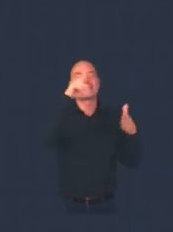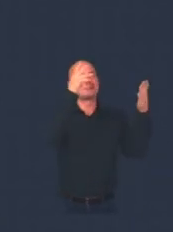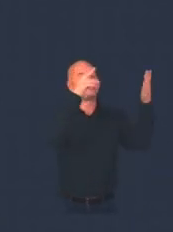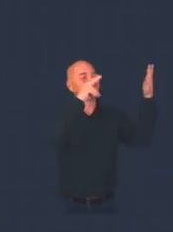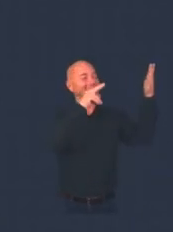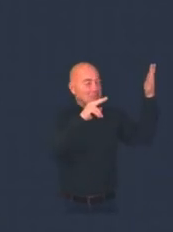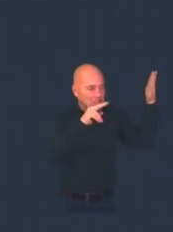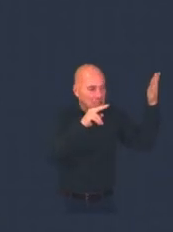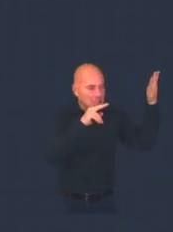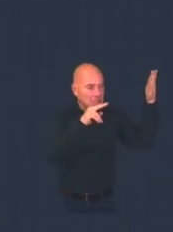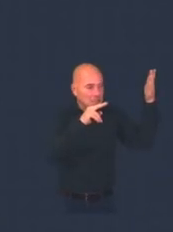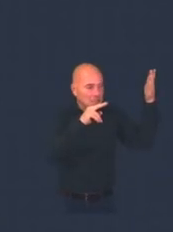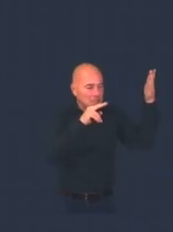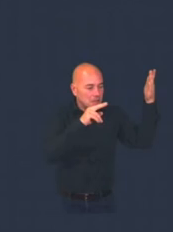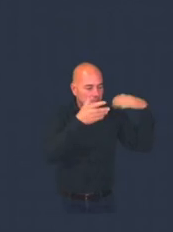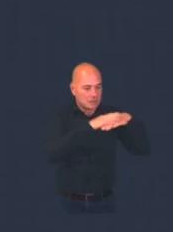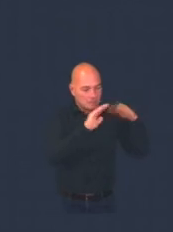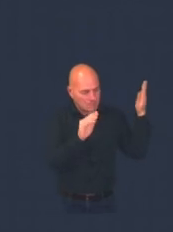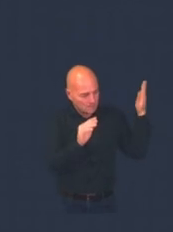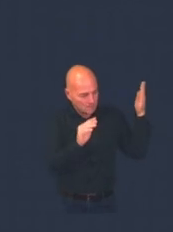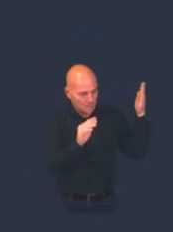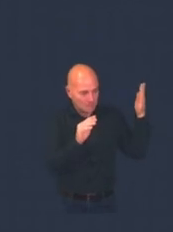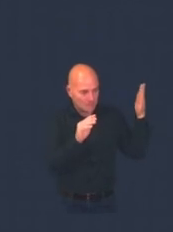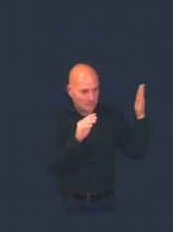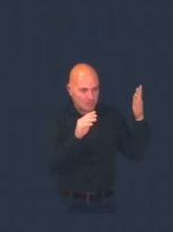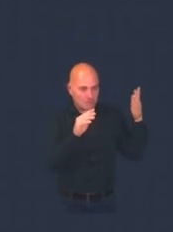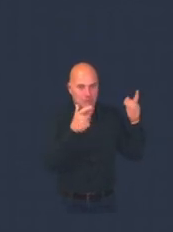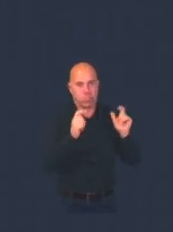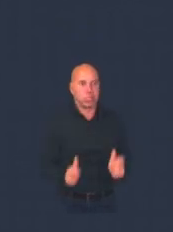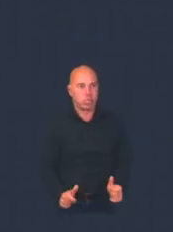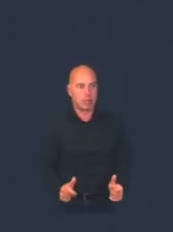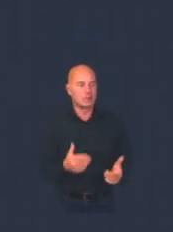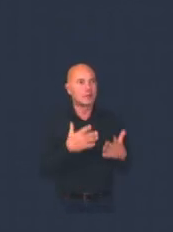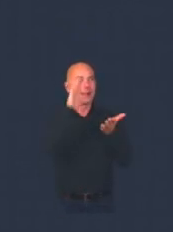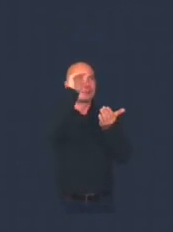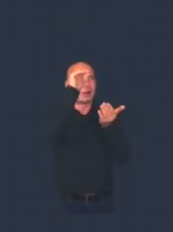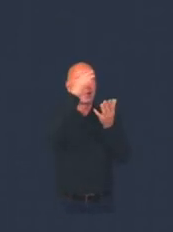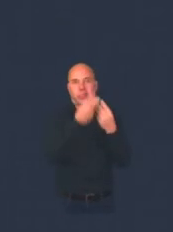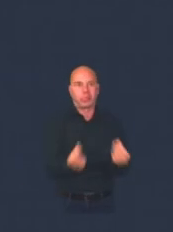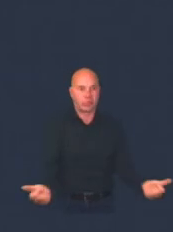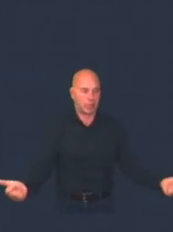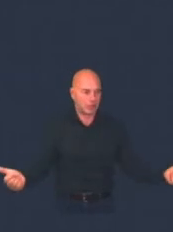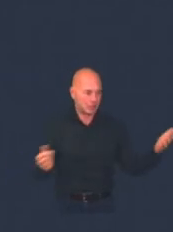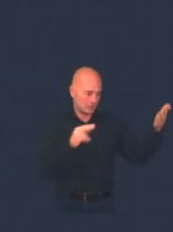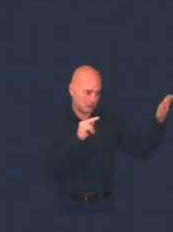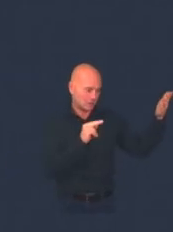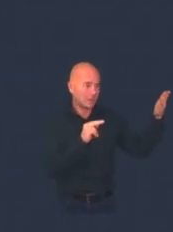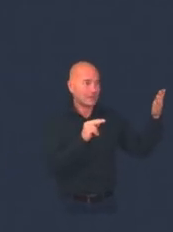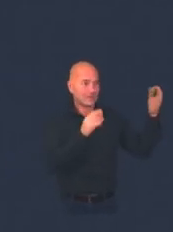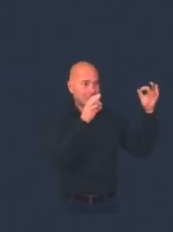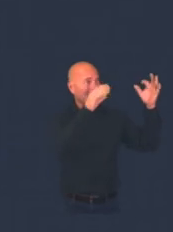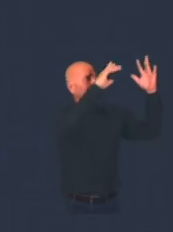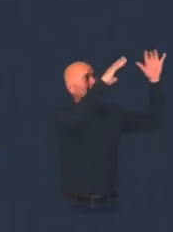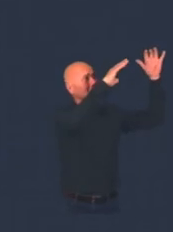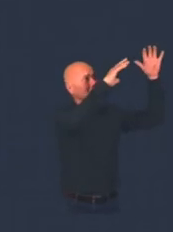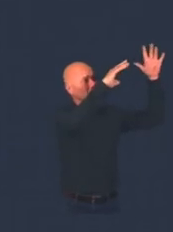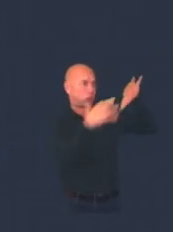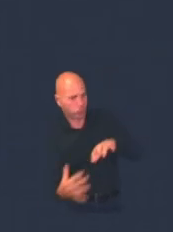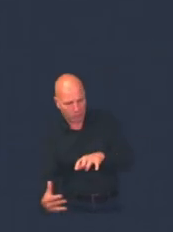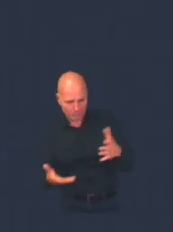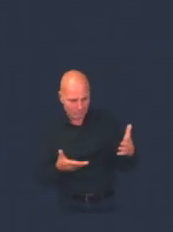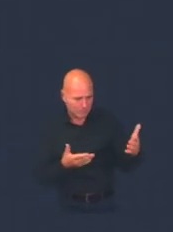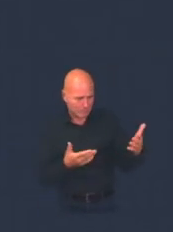côté obscur refait surface, tout se fracasse, le nouvel espoir tombe enseveli dans une énorme avalanche telle que l'on peut connaître dans nos